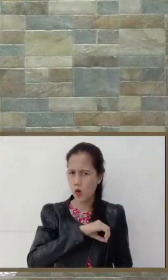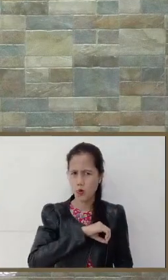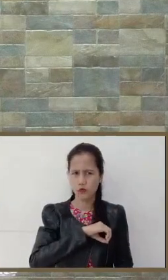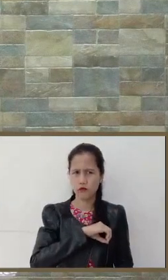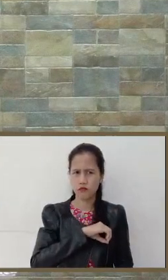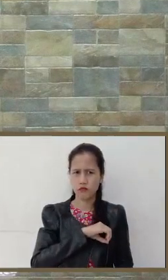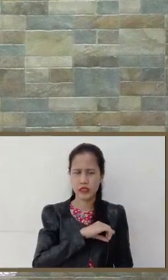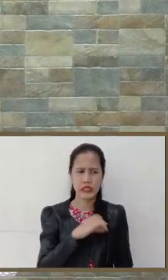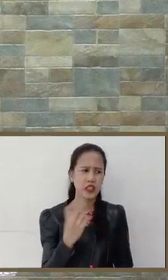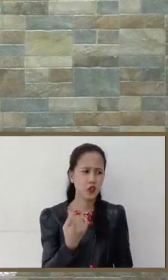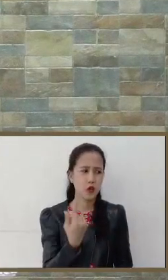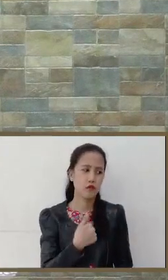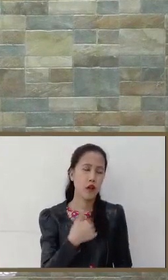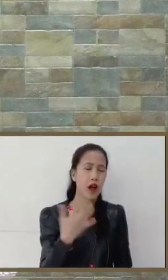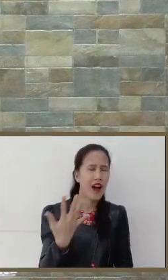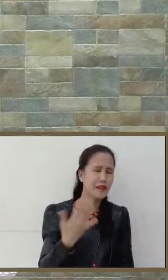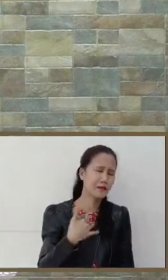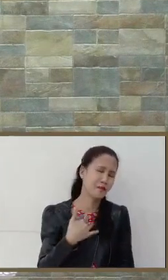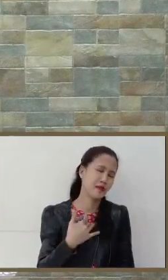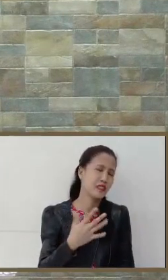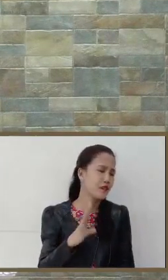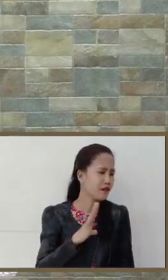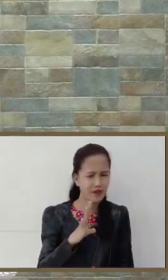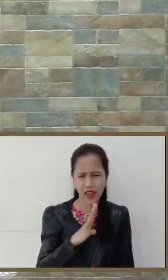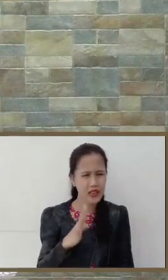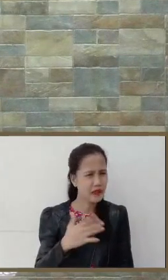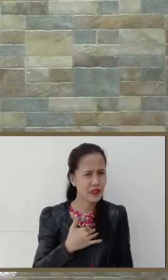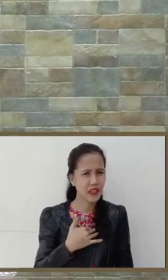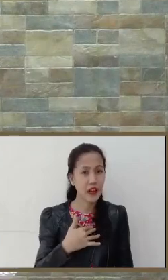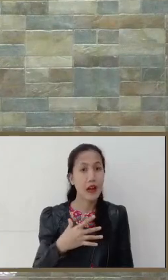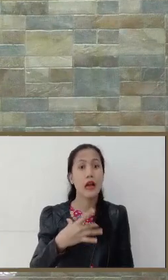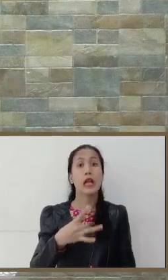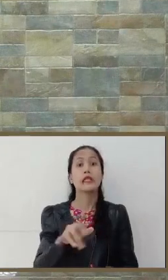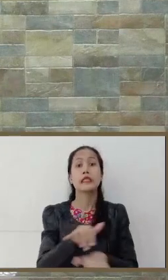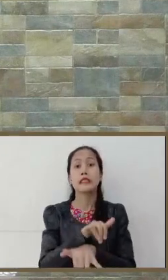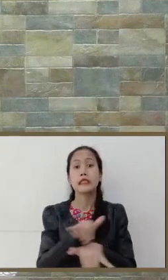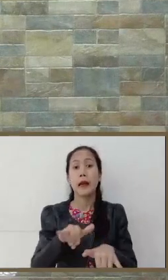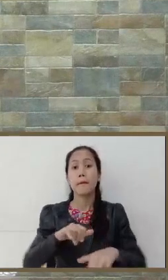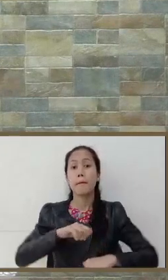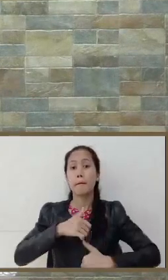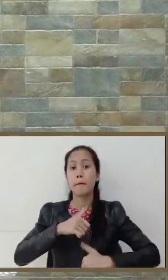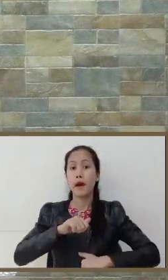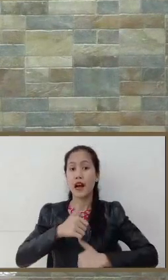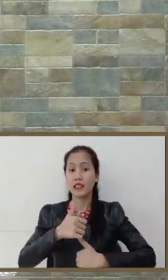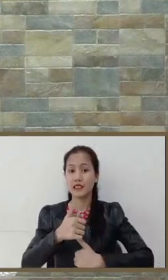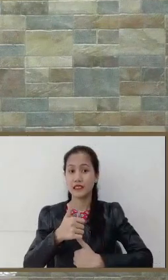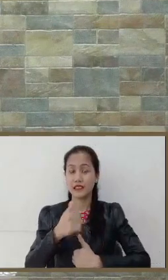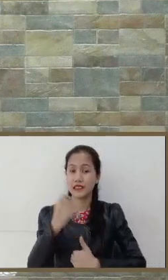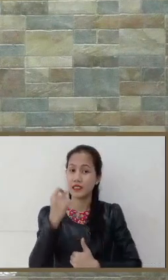mga kapatid, sasabihin niya sa iyo wala kang pride. Ganun din sir, mga kapatid, pag